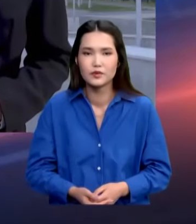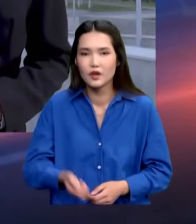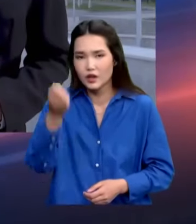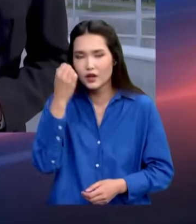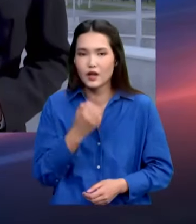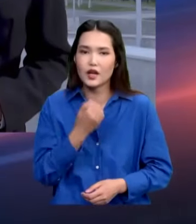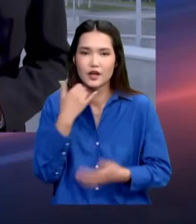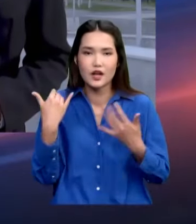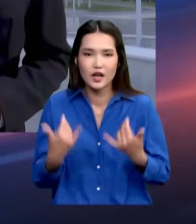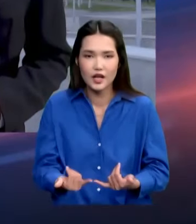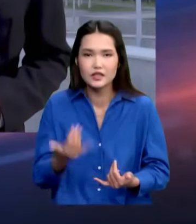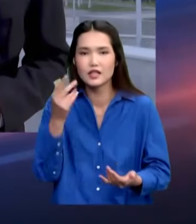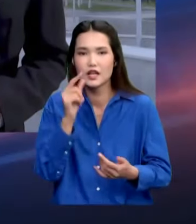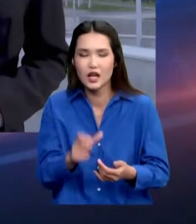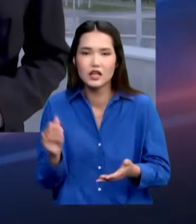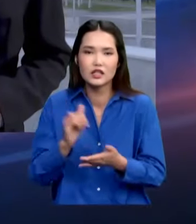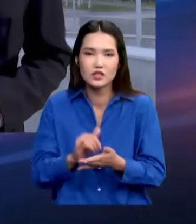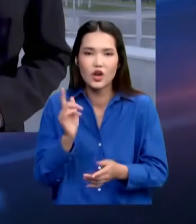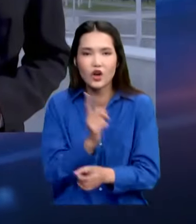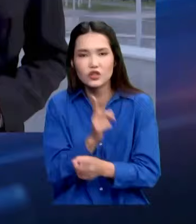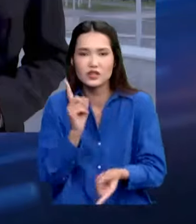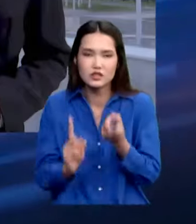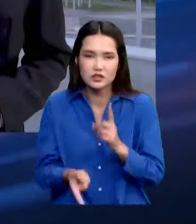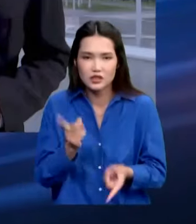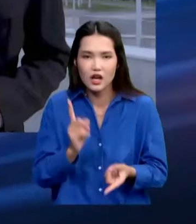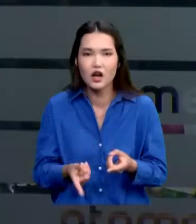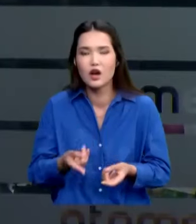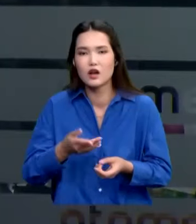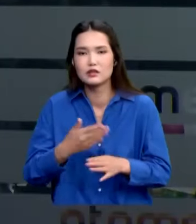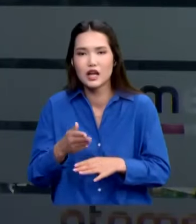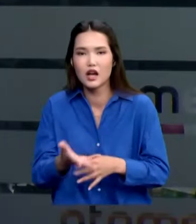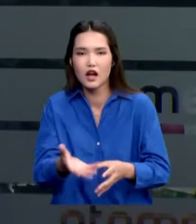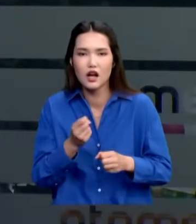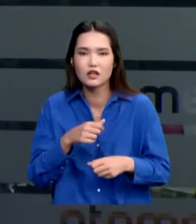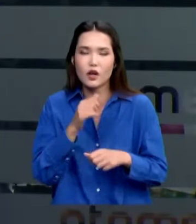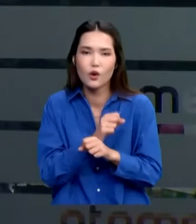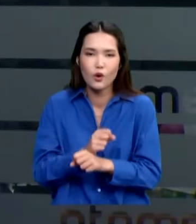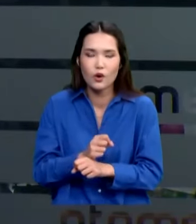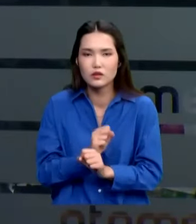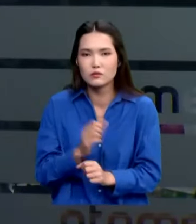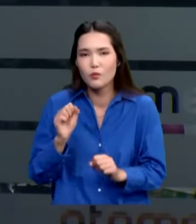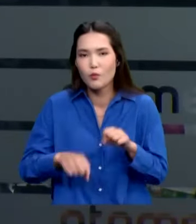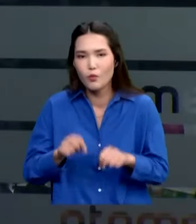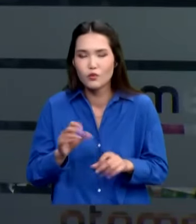Рахмет, Маржан. Егер енгізілгелі жатқан шектеулер шынымен де жөн жосықсыз кредит ала беруге тосқауыл қойса, құба-құп.